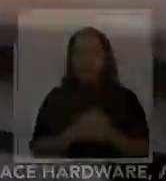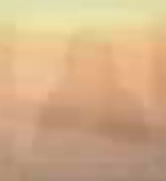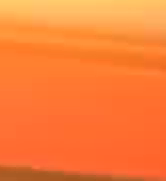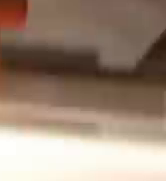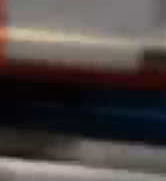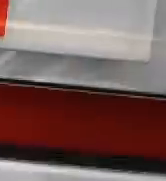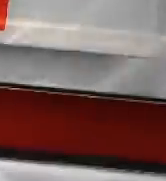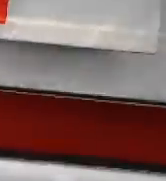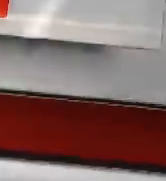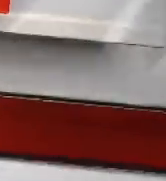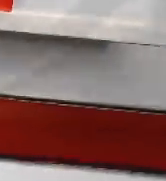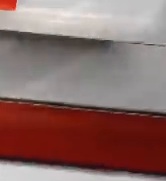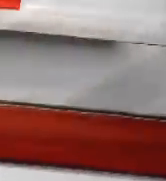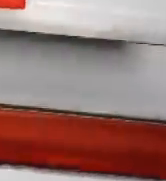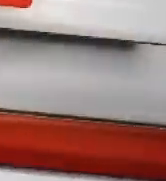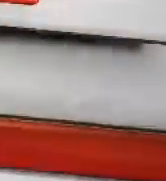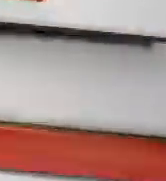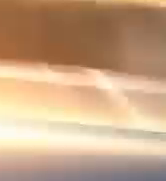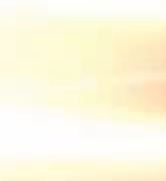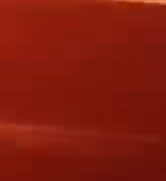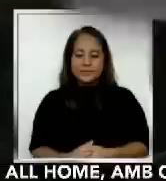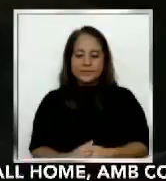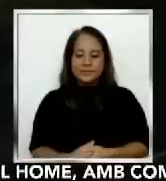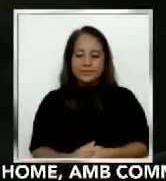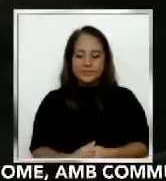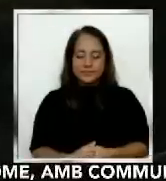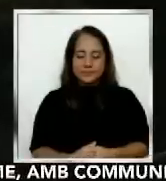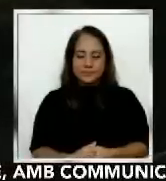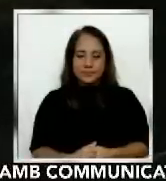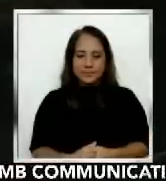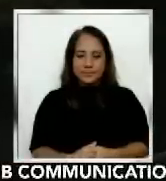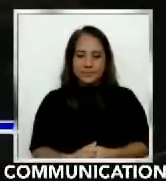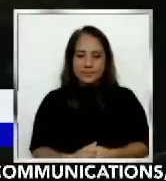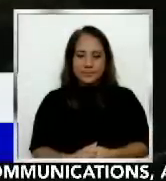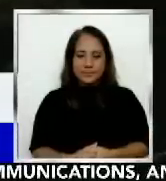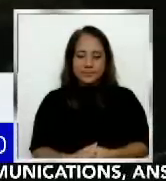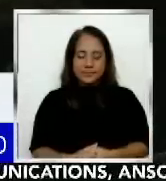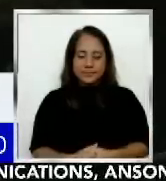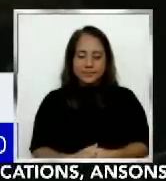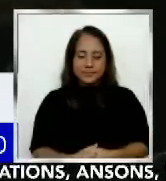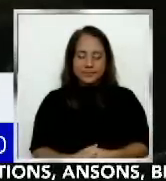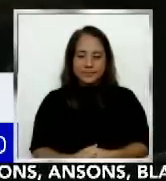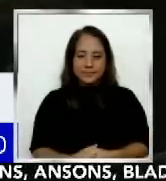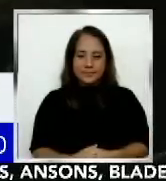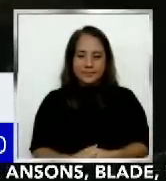GMA Regional TV, One Mindanao. Cyril?